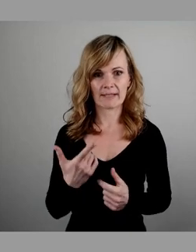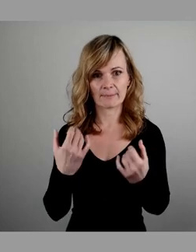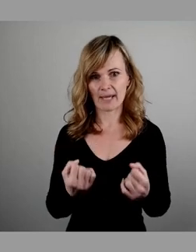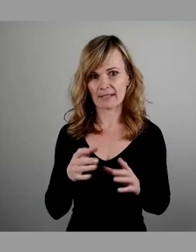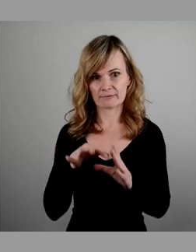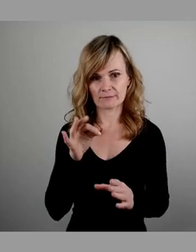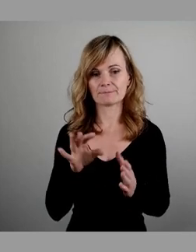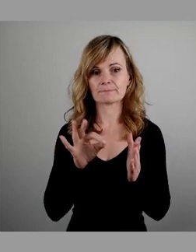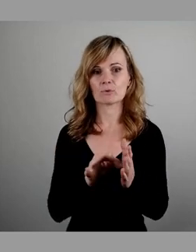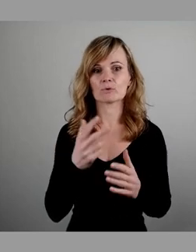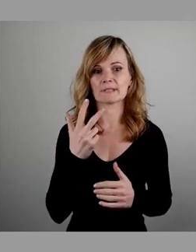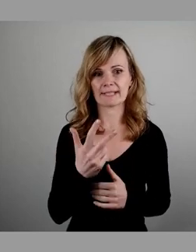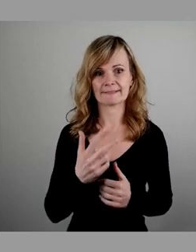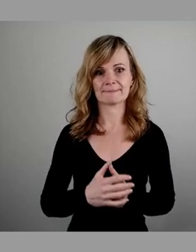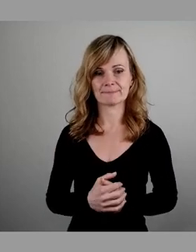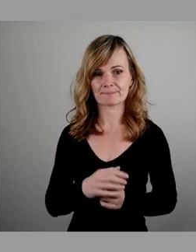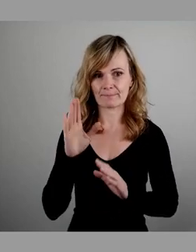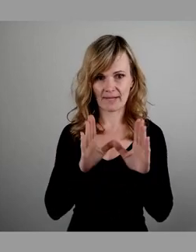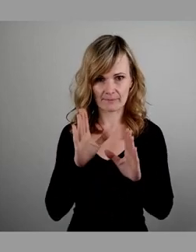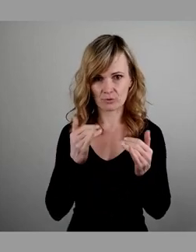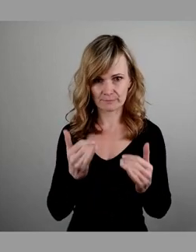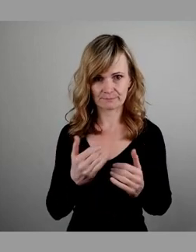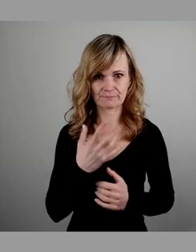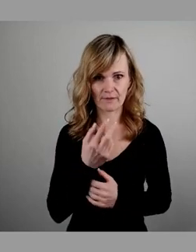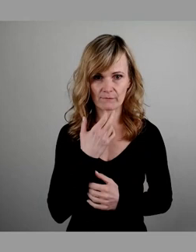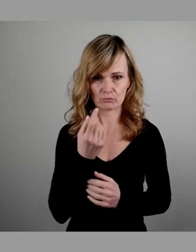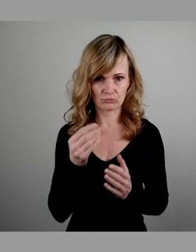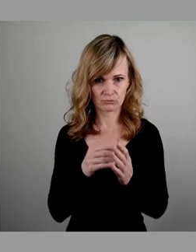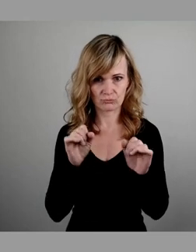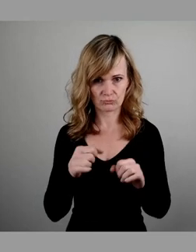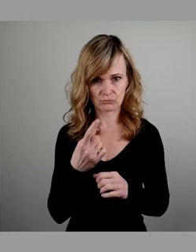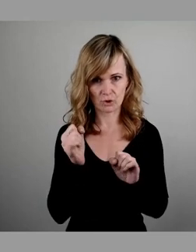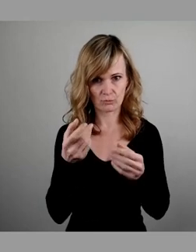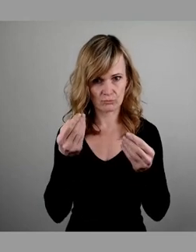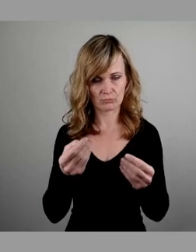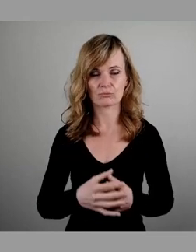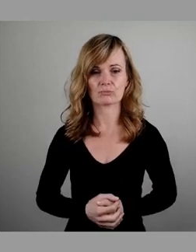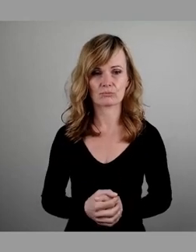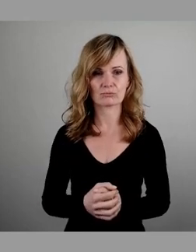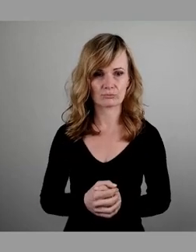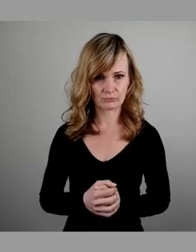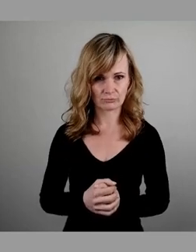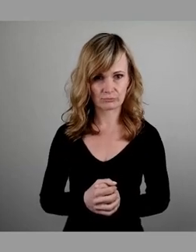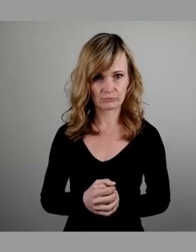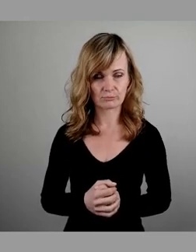3 abstimmen. Wer hier seine Zustimmung geben kann, bitte um das Stimmzeichen.